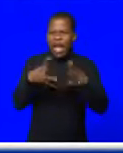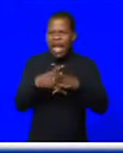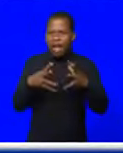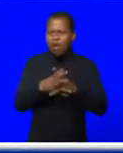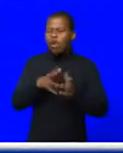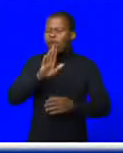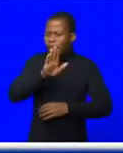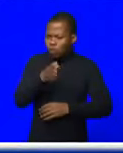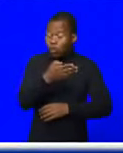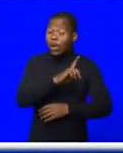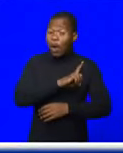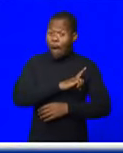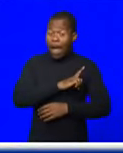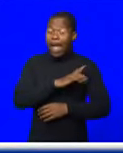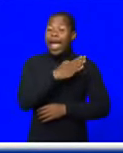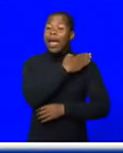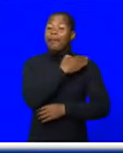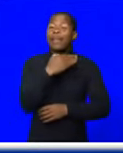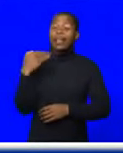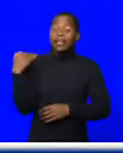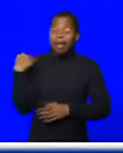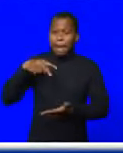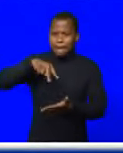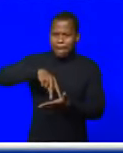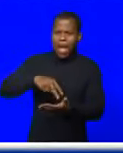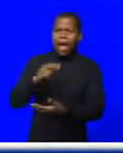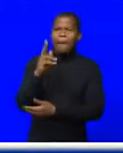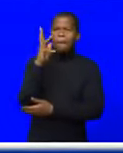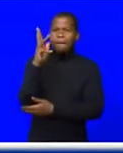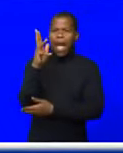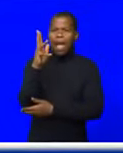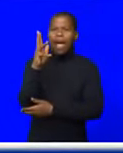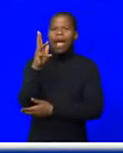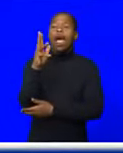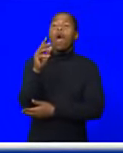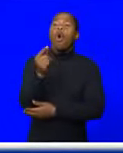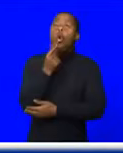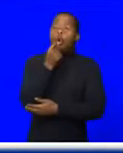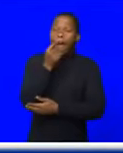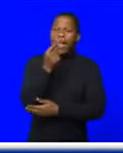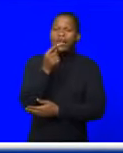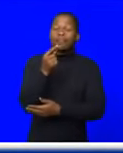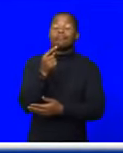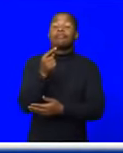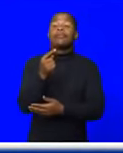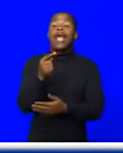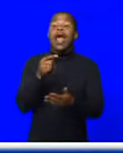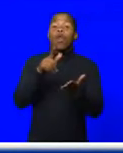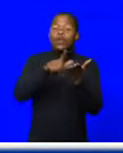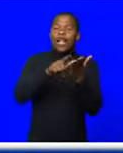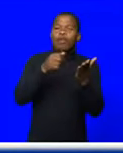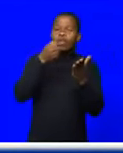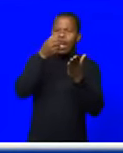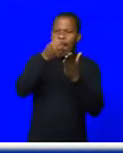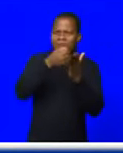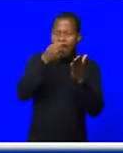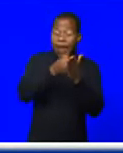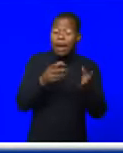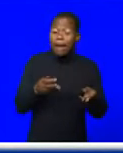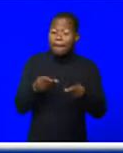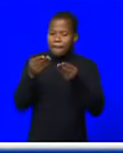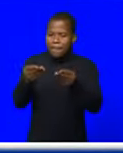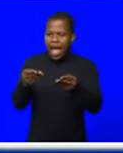sasichaqisele indvuna Khumali bese ishukumisa ukuthi lo mthetho lo sakhanganya uhambi yodzingitwa likomiti libuke kusebenta kwaleli